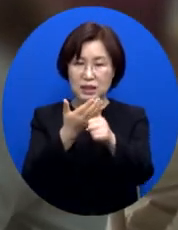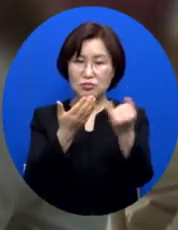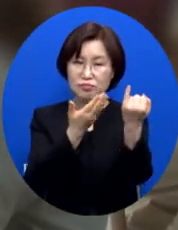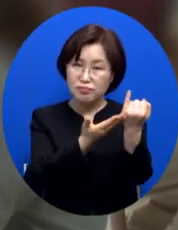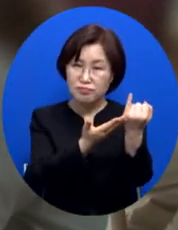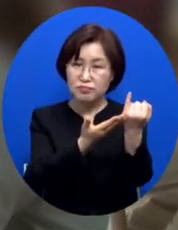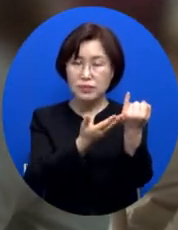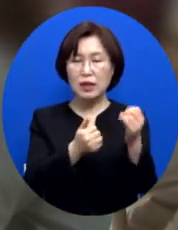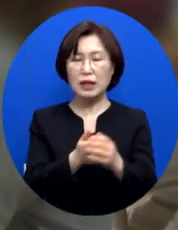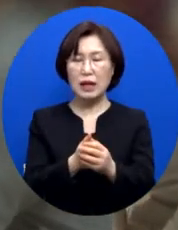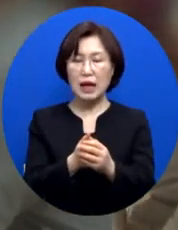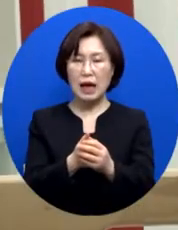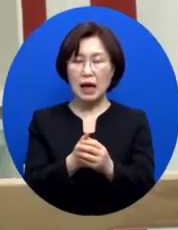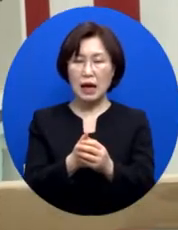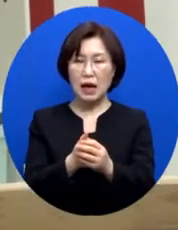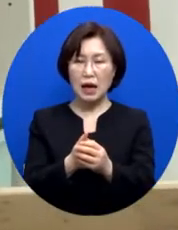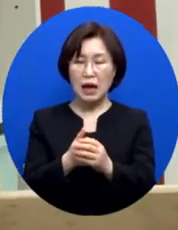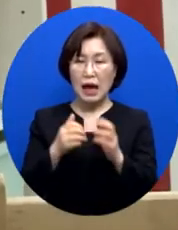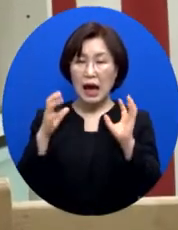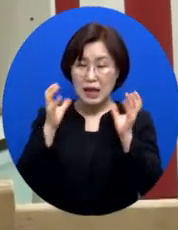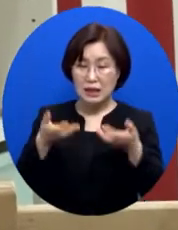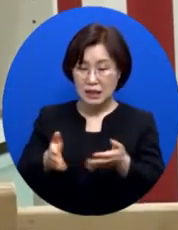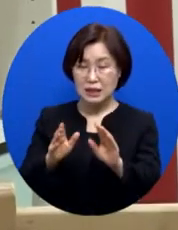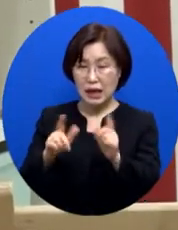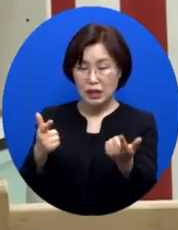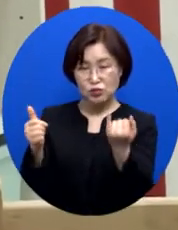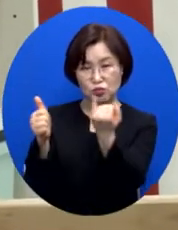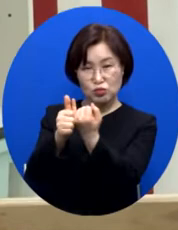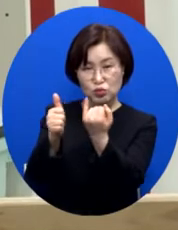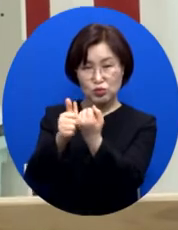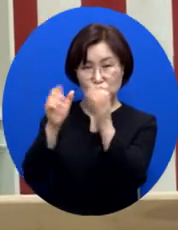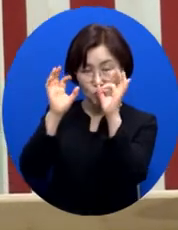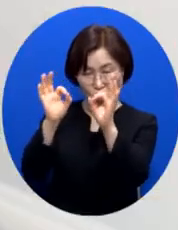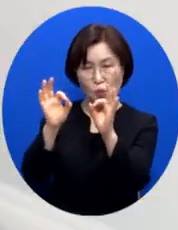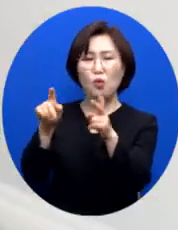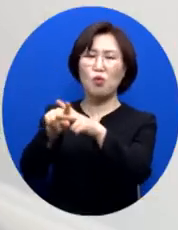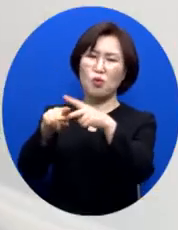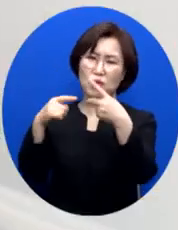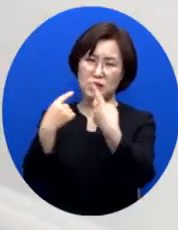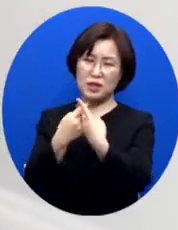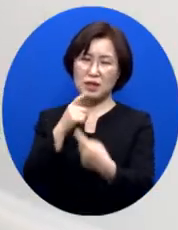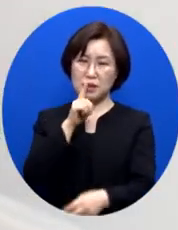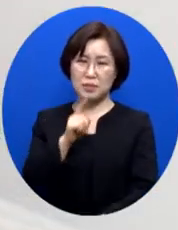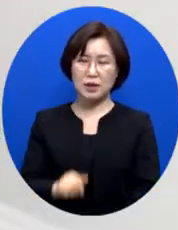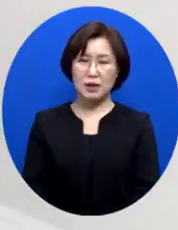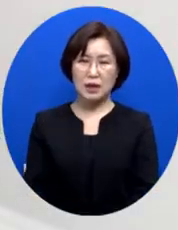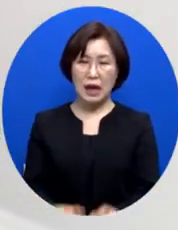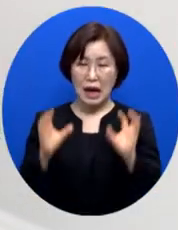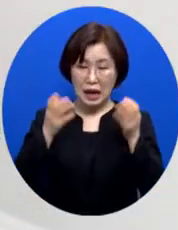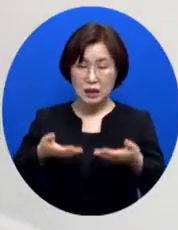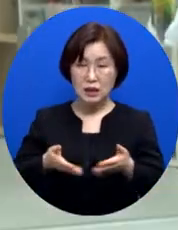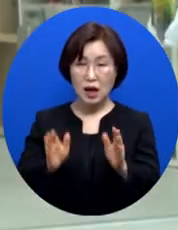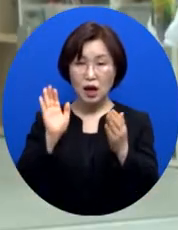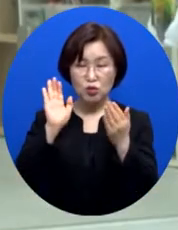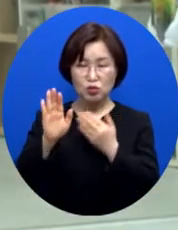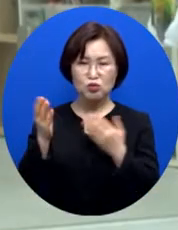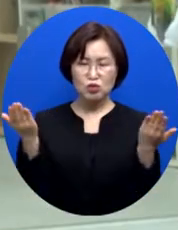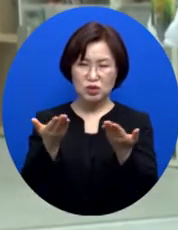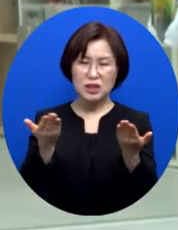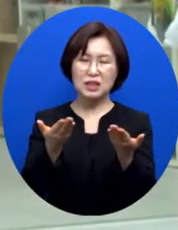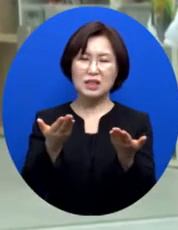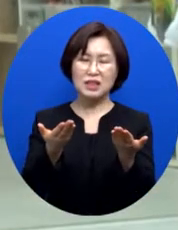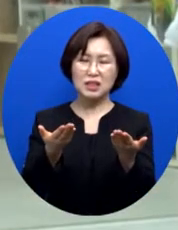역시 이 출산 결심을 않은 부부들을 예쁜 이해할 수 있습니다 출산 후 일을 포기해야 했고